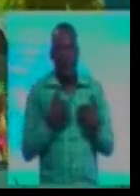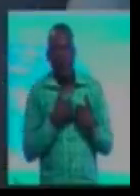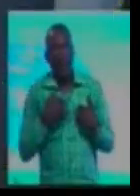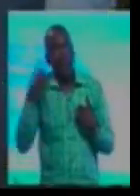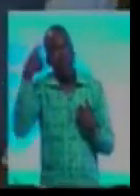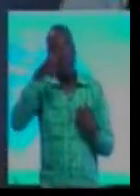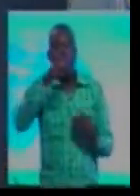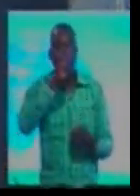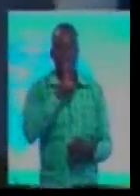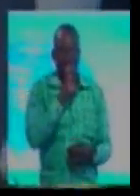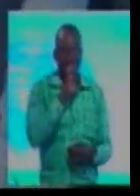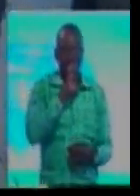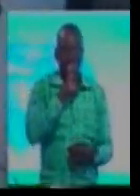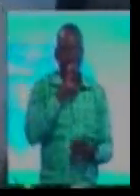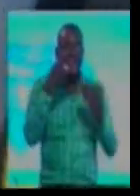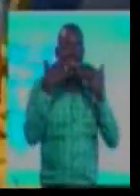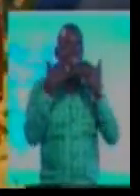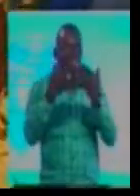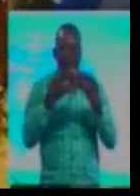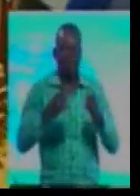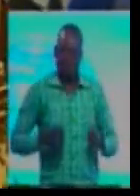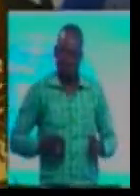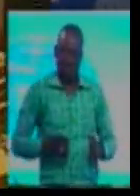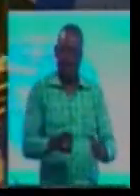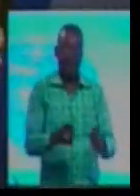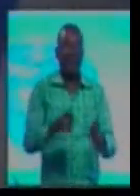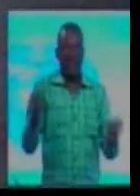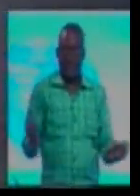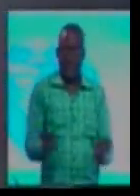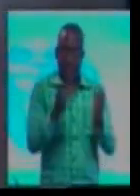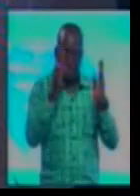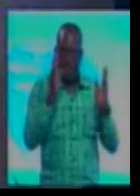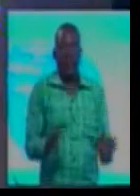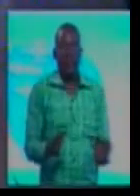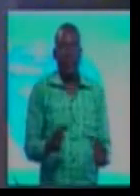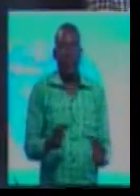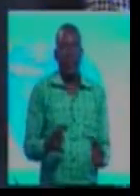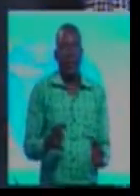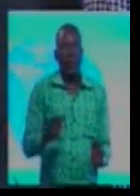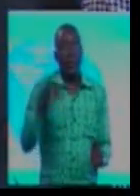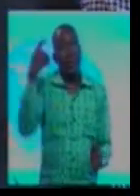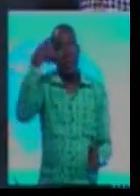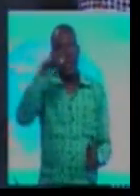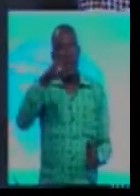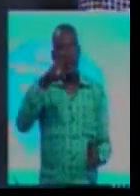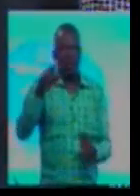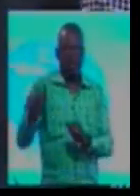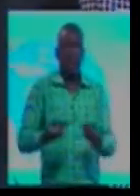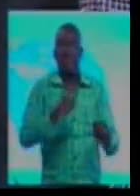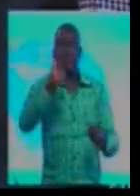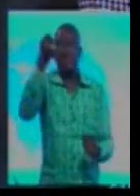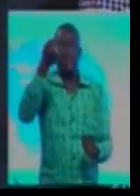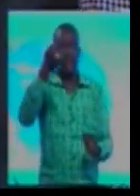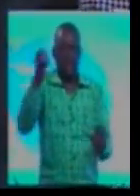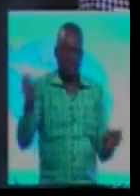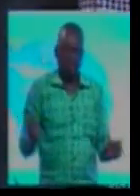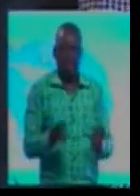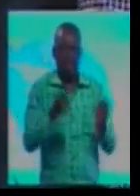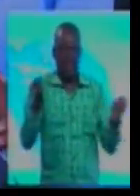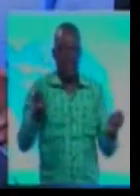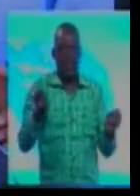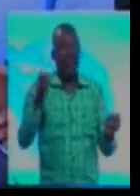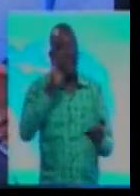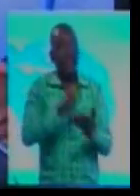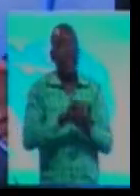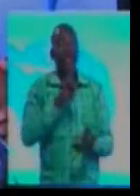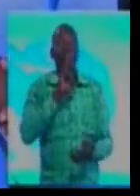pour sa part, salue les efforts des éleveurs de poids. Pour Somanogo Koutou, les activités avicoles constituent